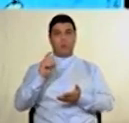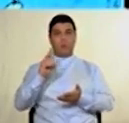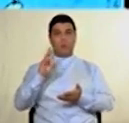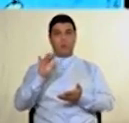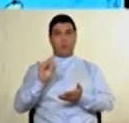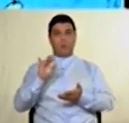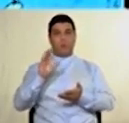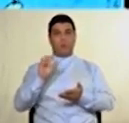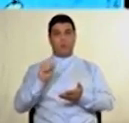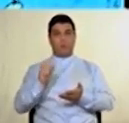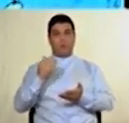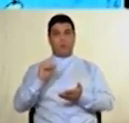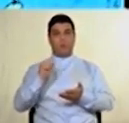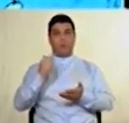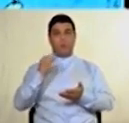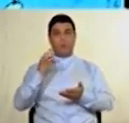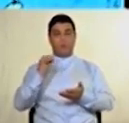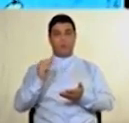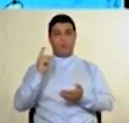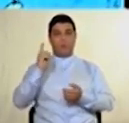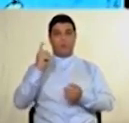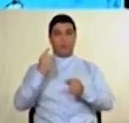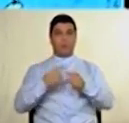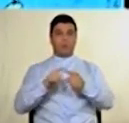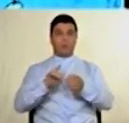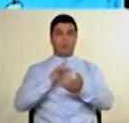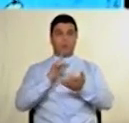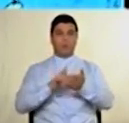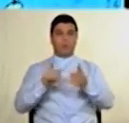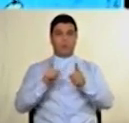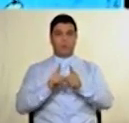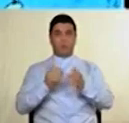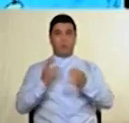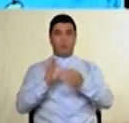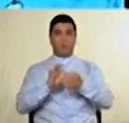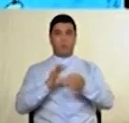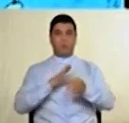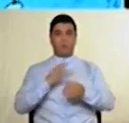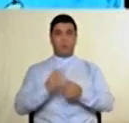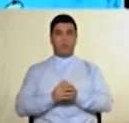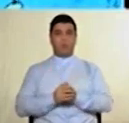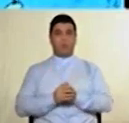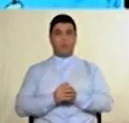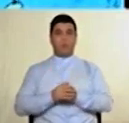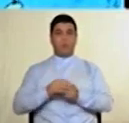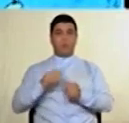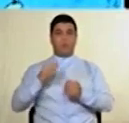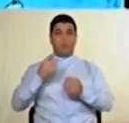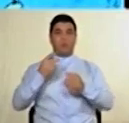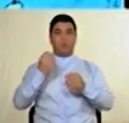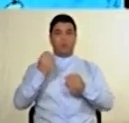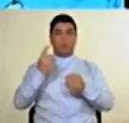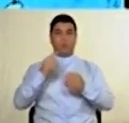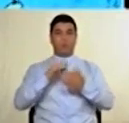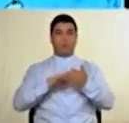va Agra qadimgi mana shu shaharlar bilan bog'lagan ekan. Endi keyingi bir yo'nalish